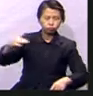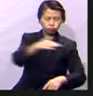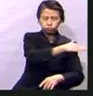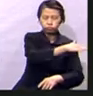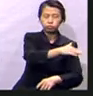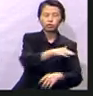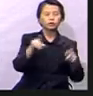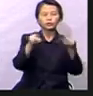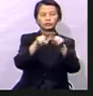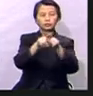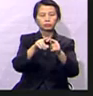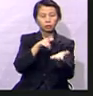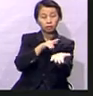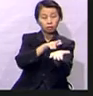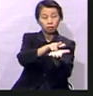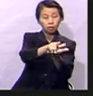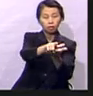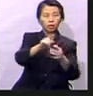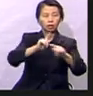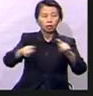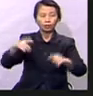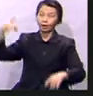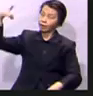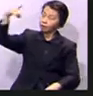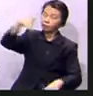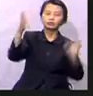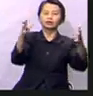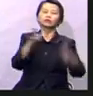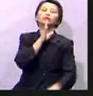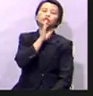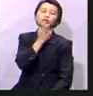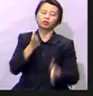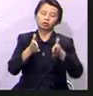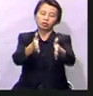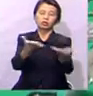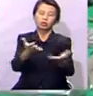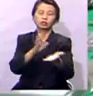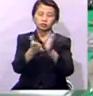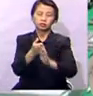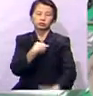buat lapangan terbang tapi tak ada kereta kabel terbang-terbang. Jadi, rugilah.